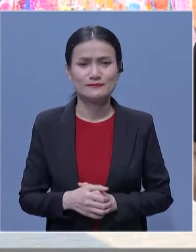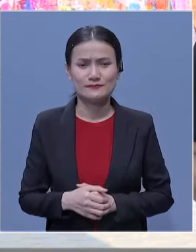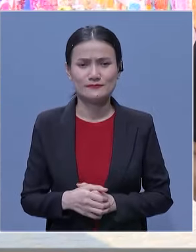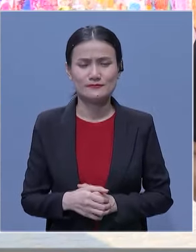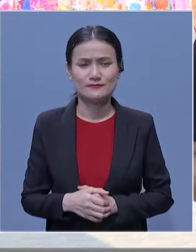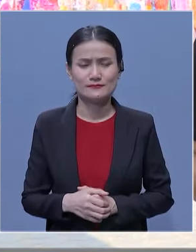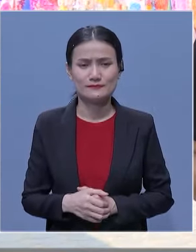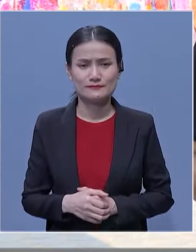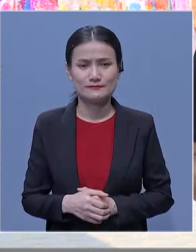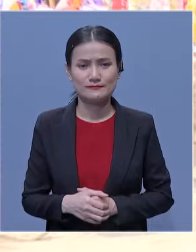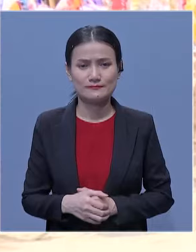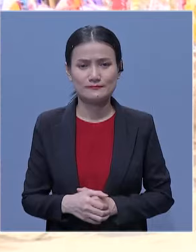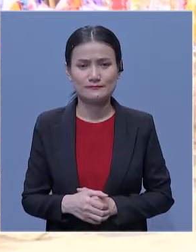แล้วพร้อมค่ะ ครับวัดเจ็ดลินนะครับถือเป็นอีกวัดหนึ่งนะครับที่มีที่น่าสนใจนะครับในงานป๋าเวณีปีใหม่เมื